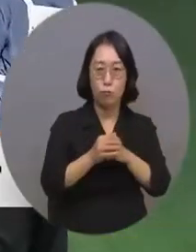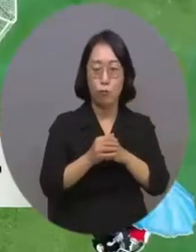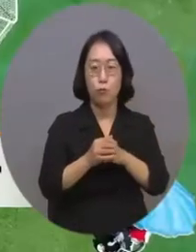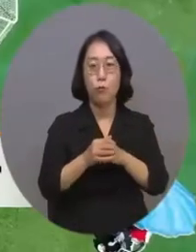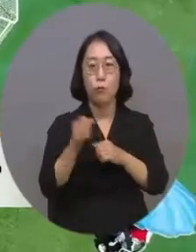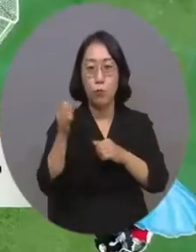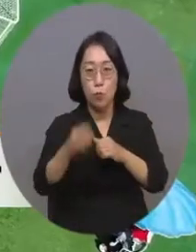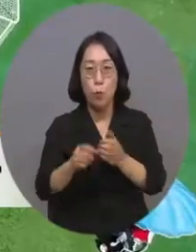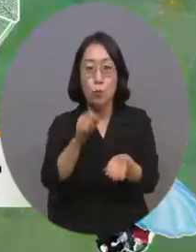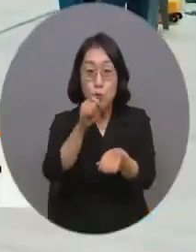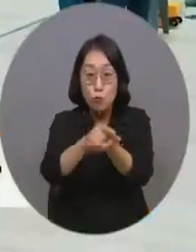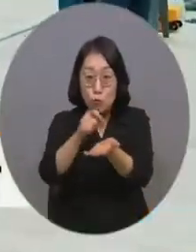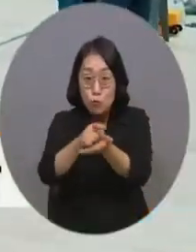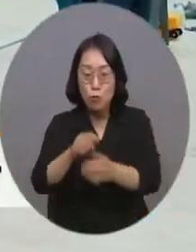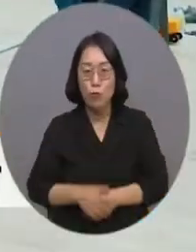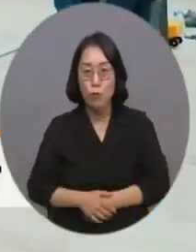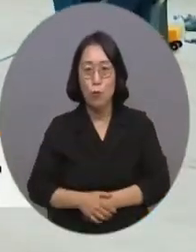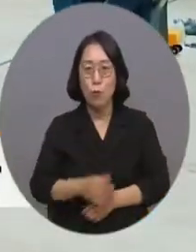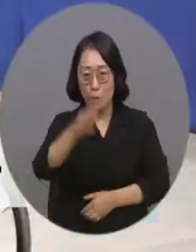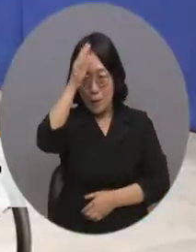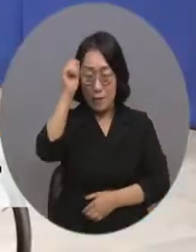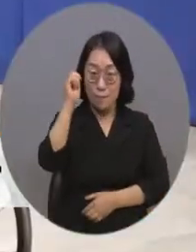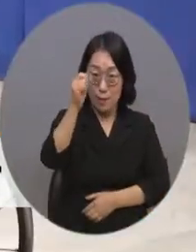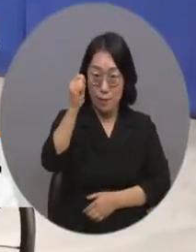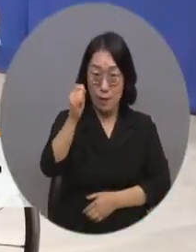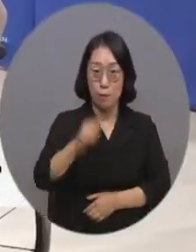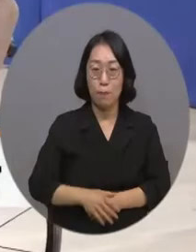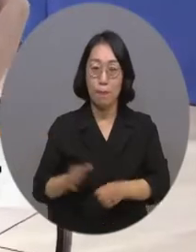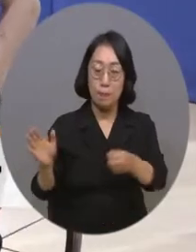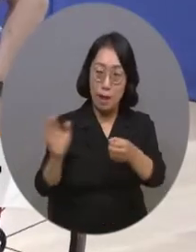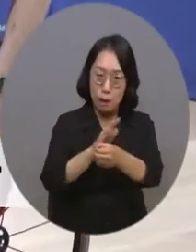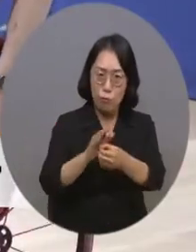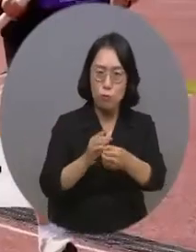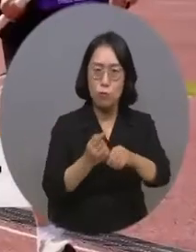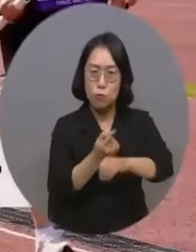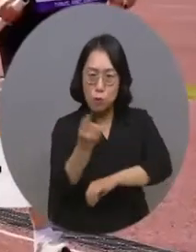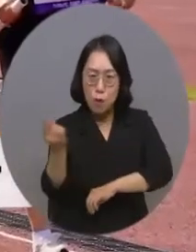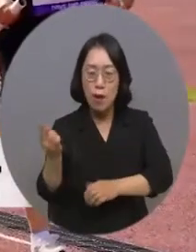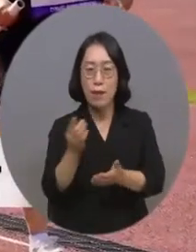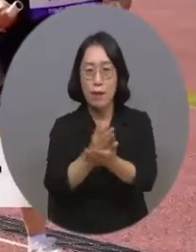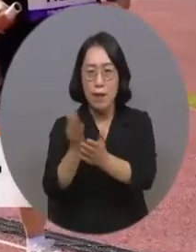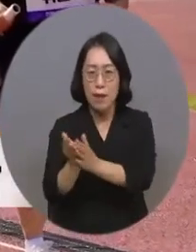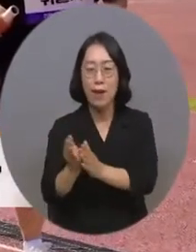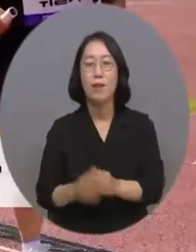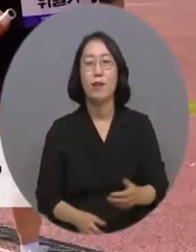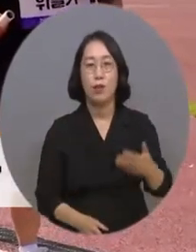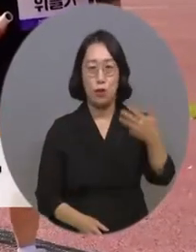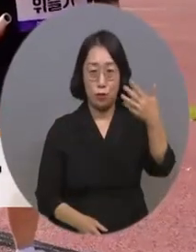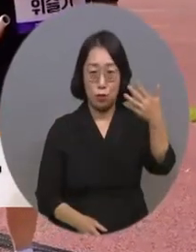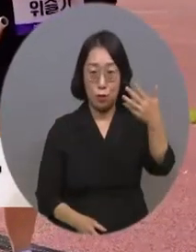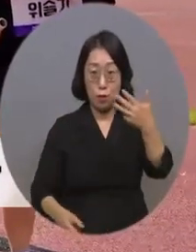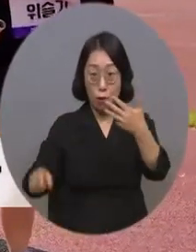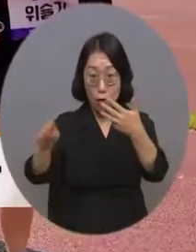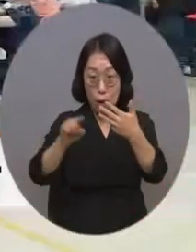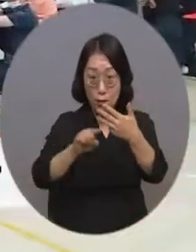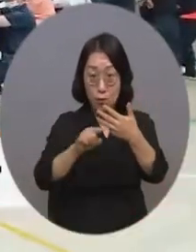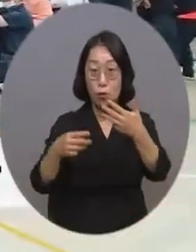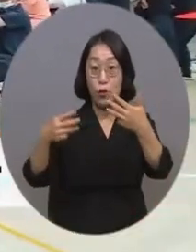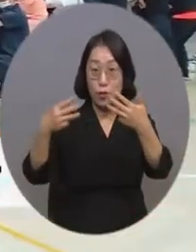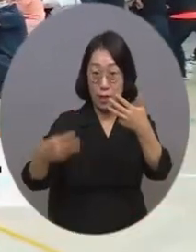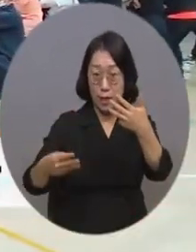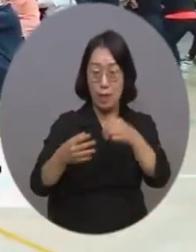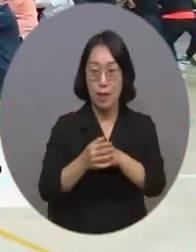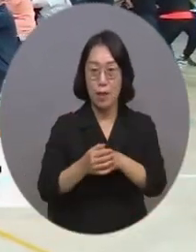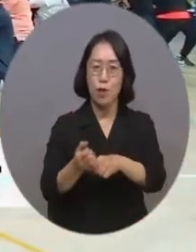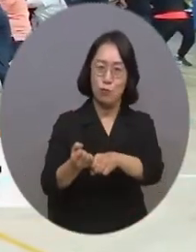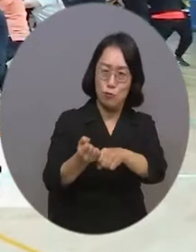게이트볼, 축구, 배드민턴, 탁구, 보치아, 육상을 겨뤘고, 화합 종목은